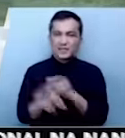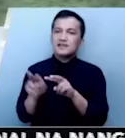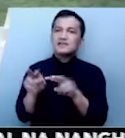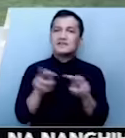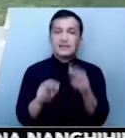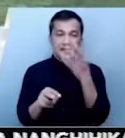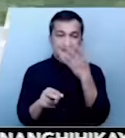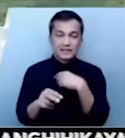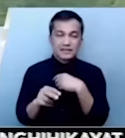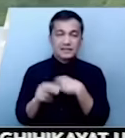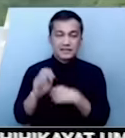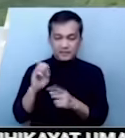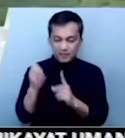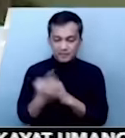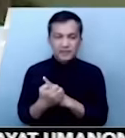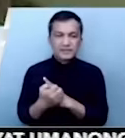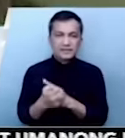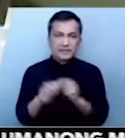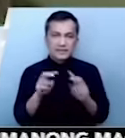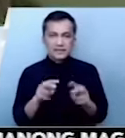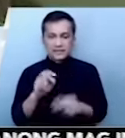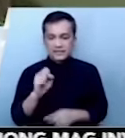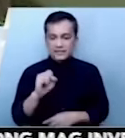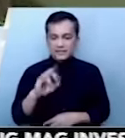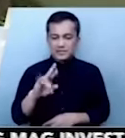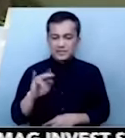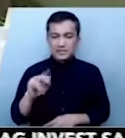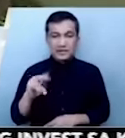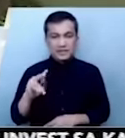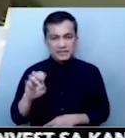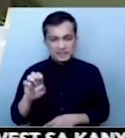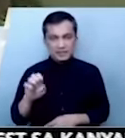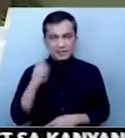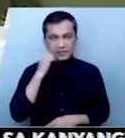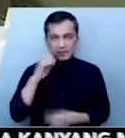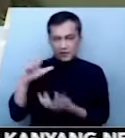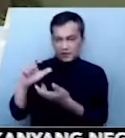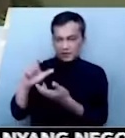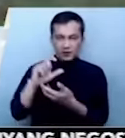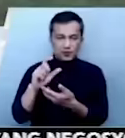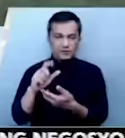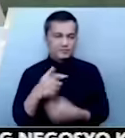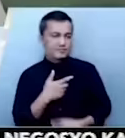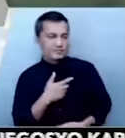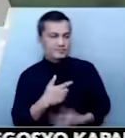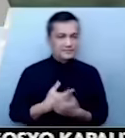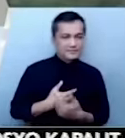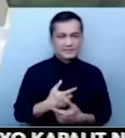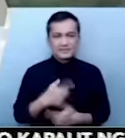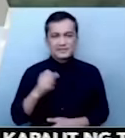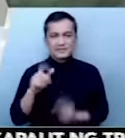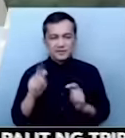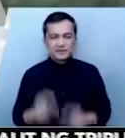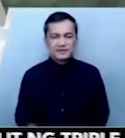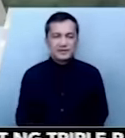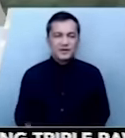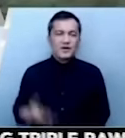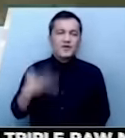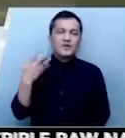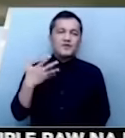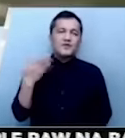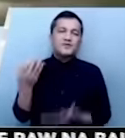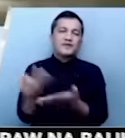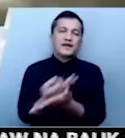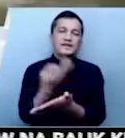nature, kita rin ang Sierra Madre, kaya naman panay ang posing ng mga nandito ngayong Sabado. Fresko pong hangin, masarap yung